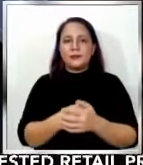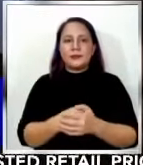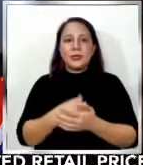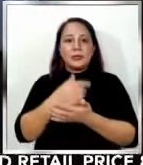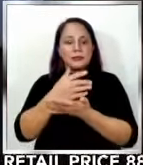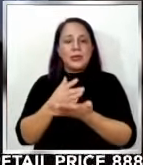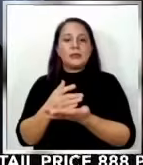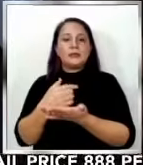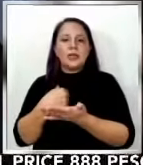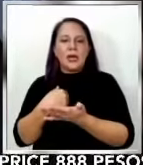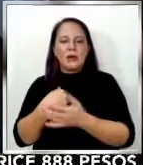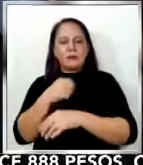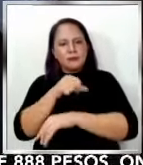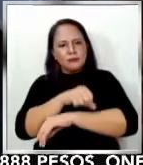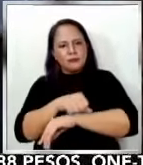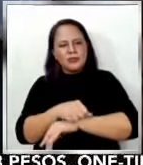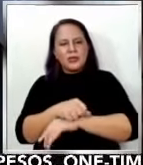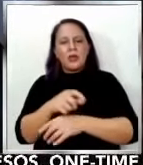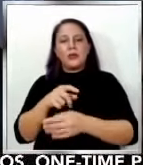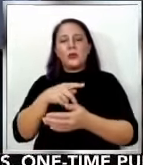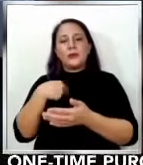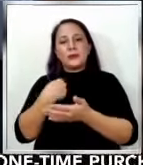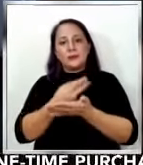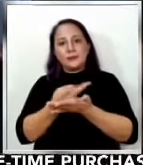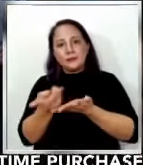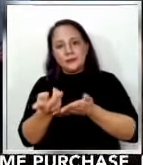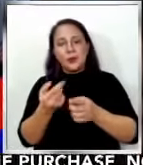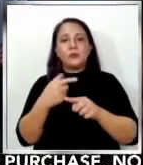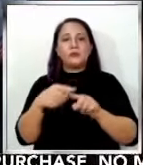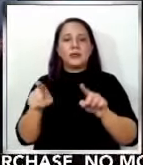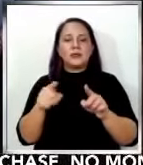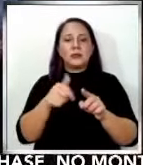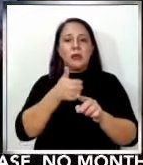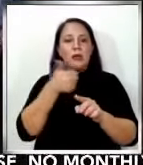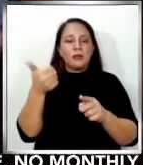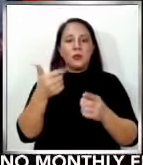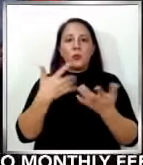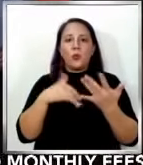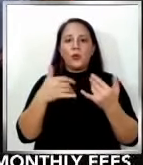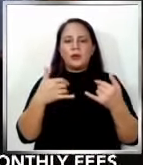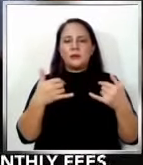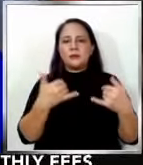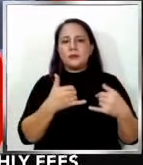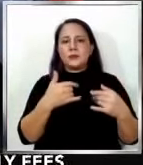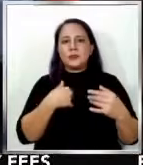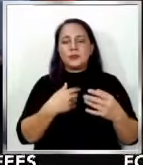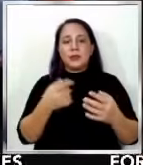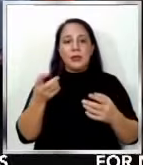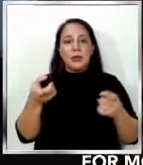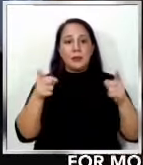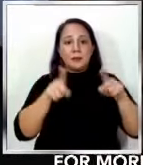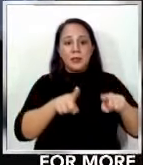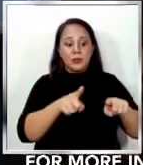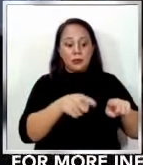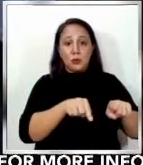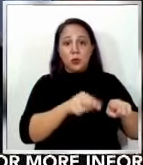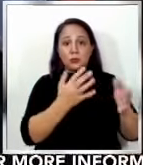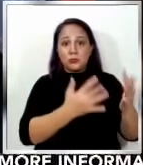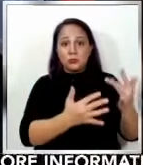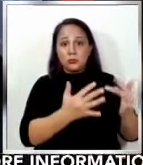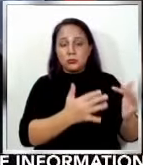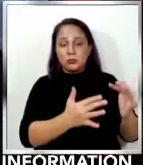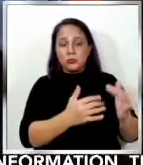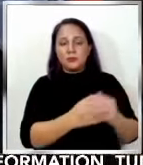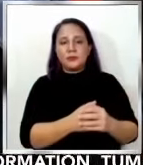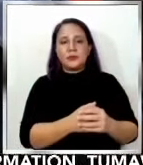konting bruises sa kanatapilok. But the rest, wala naman pong na-injure dito sa sunog natin. And ito naman po ay dadali natin